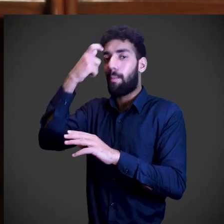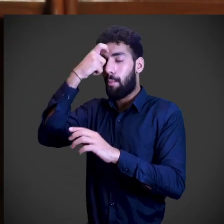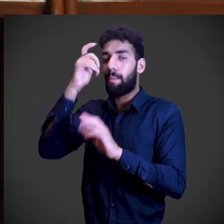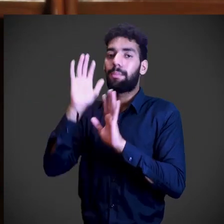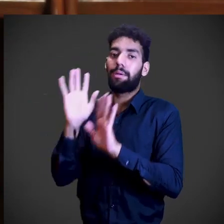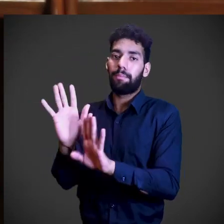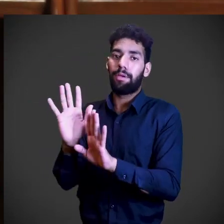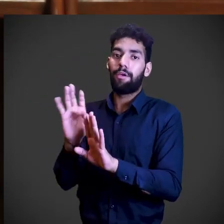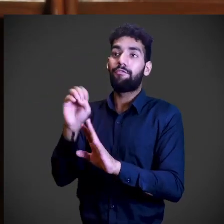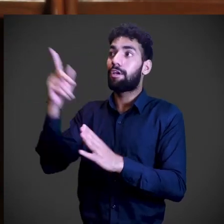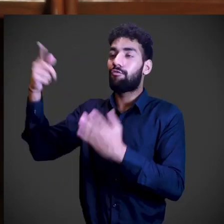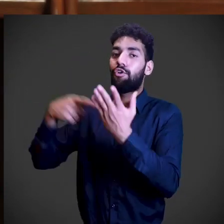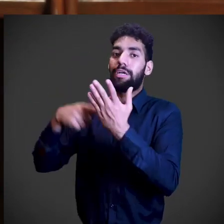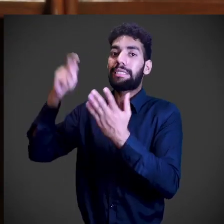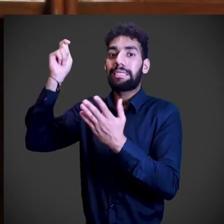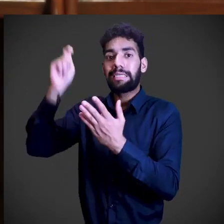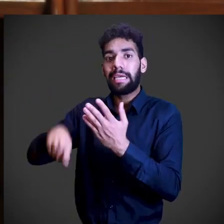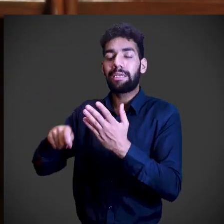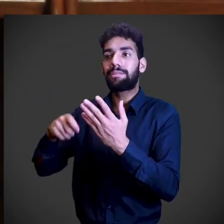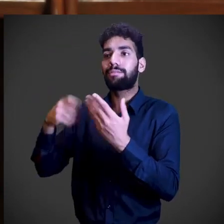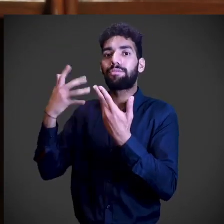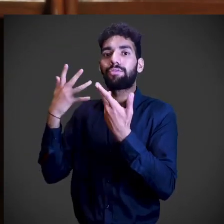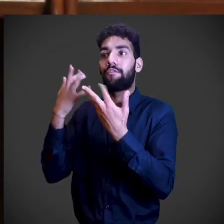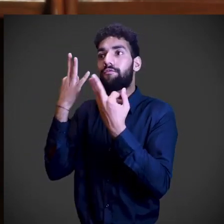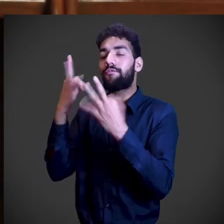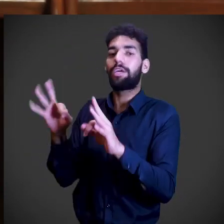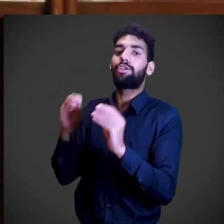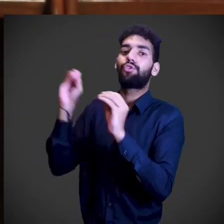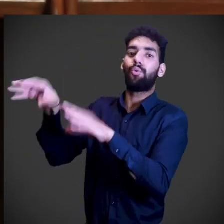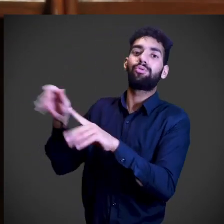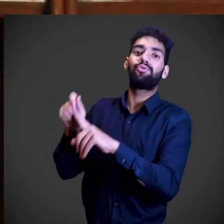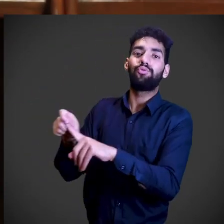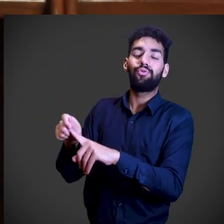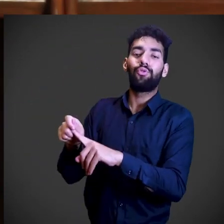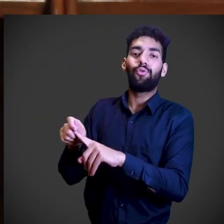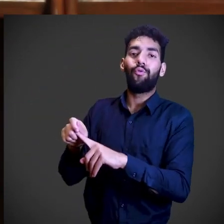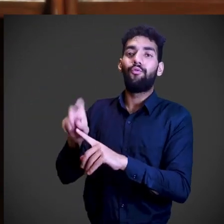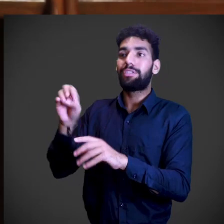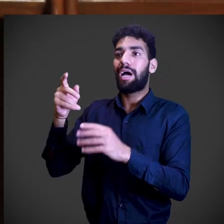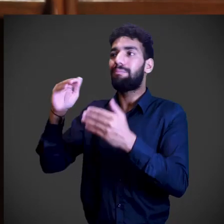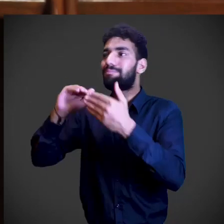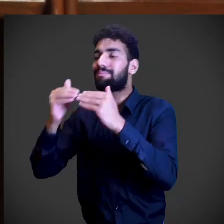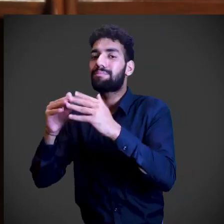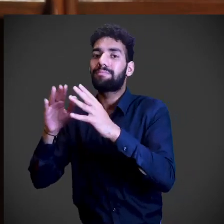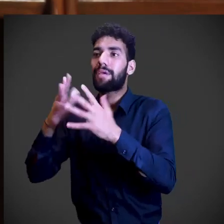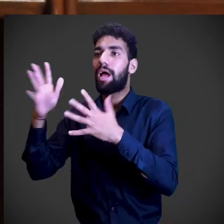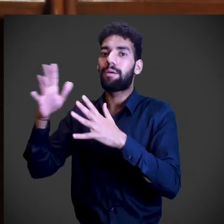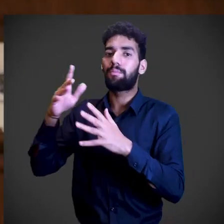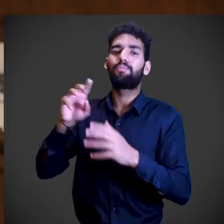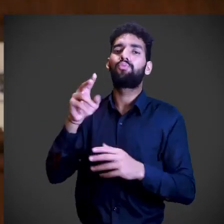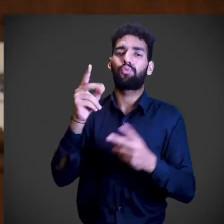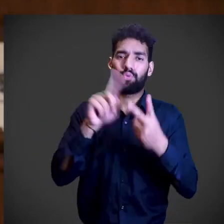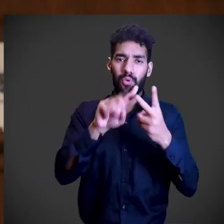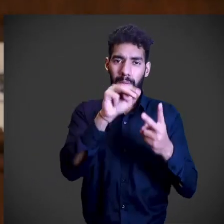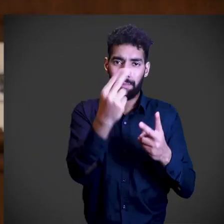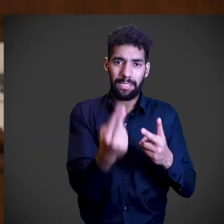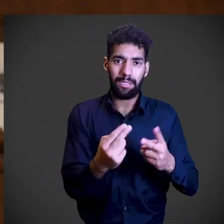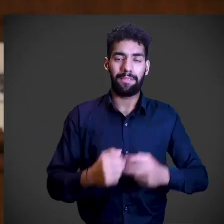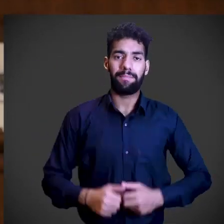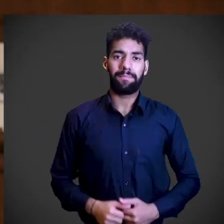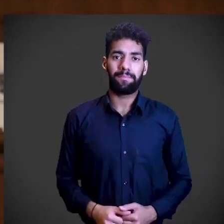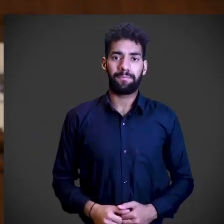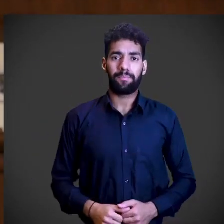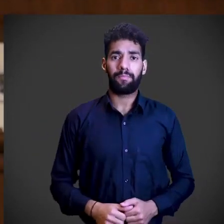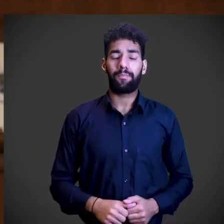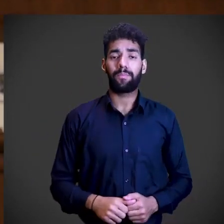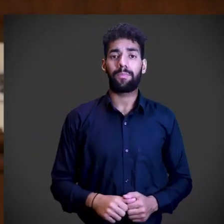आपको टैक्स के बगैर कम्पीट करना पड़ेगा, आपको फ्री एनवायरनमेंट में कम्पीट करना पड़ेगा। मैं दूसरी एक मिसाल देता हूँ, मसलन कि हम